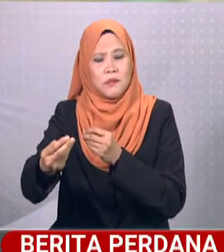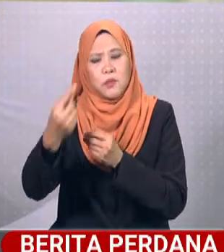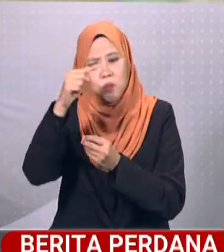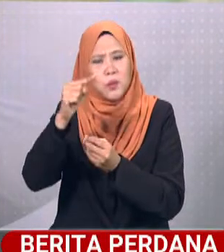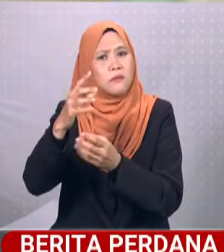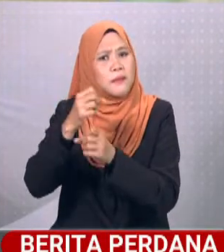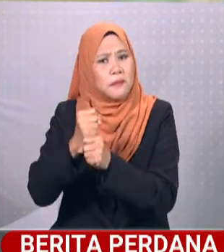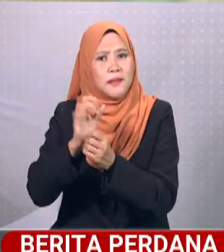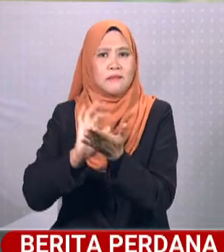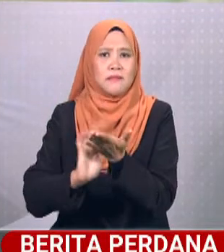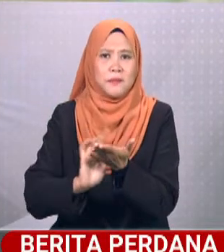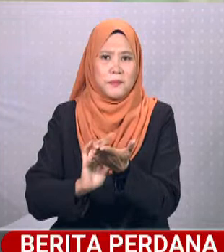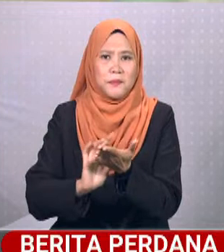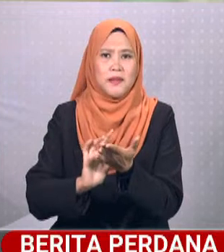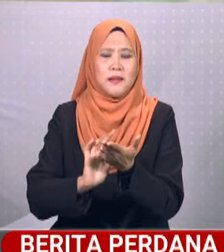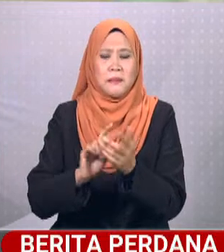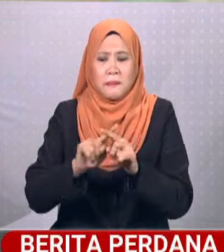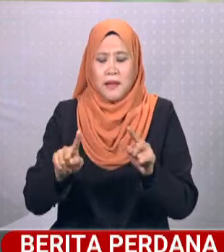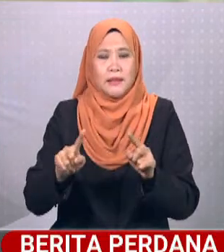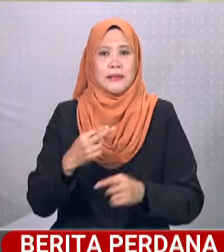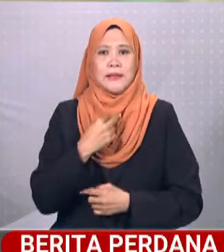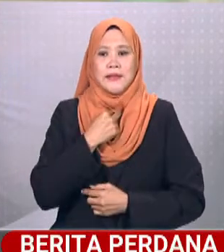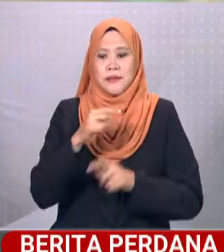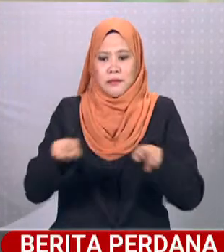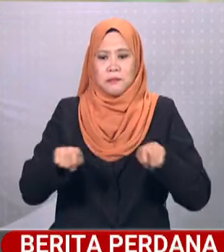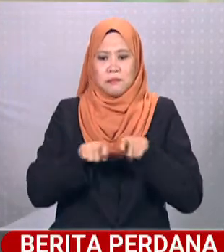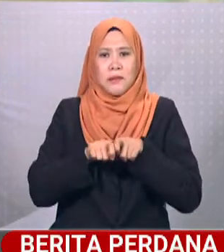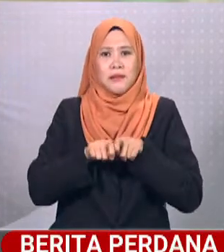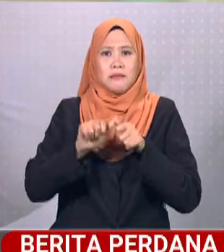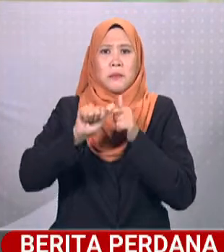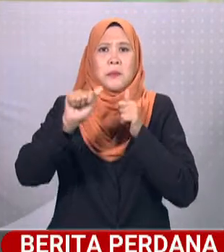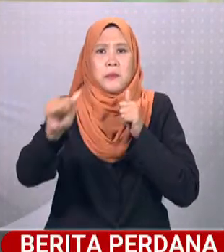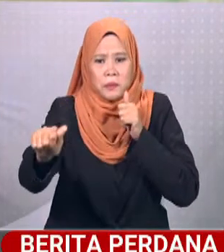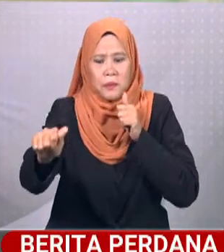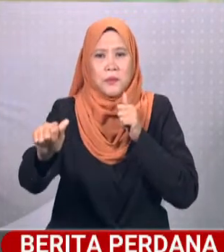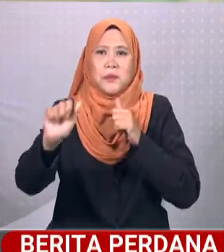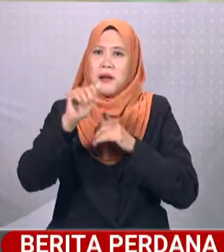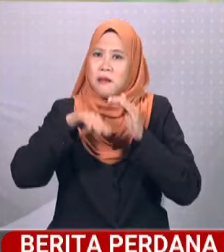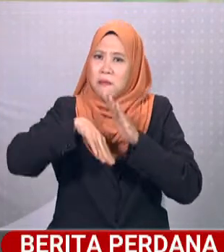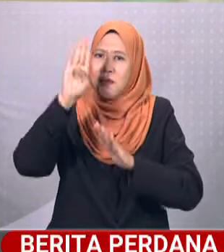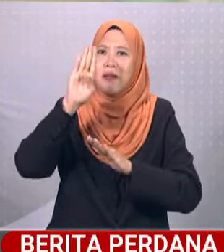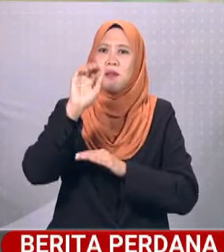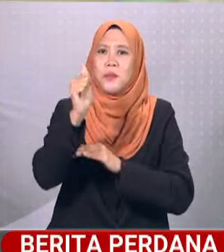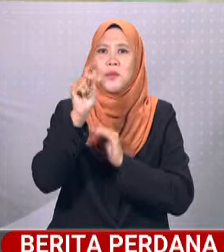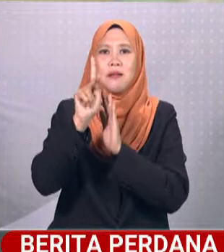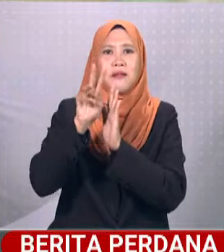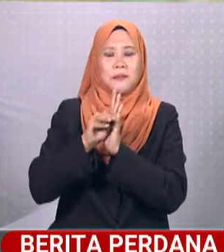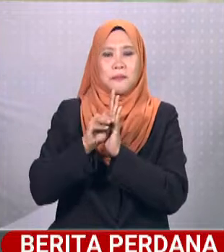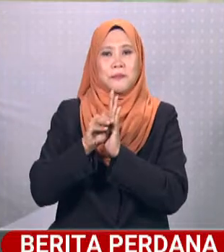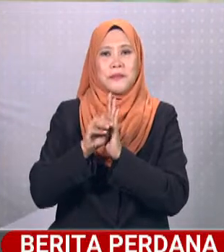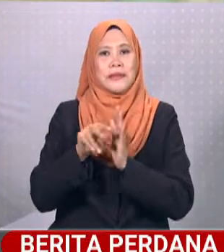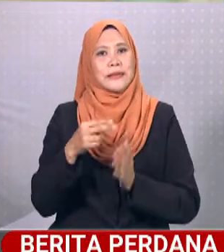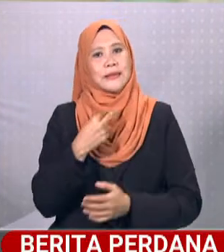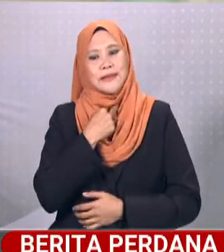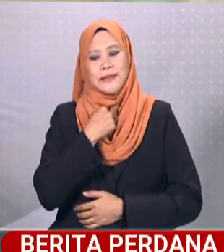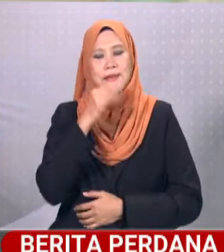perubatan, tetapi oleh kerana tempatnya, hospitalnya lebih daripada 10 km, jadi mereka